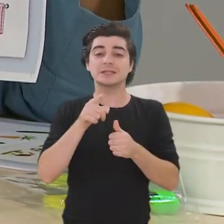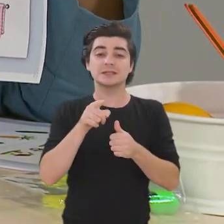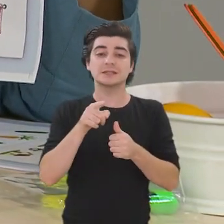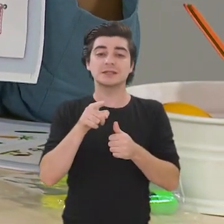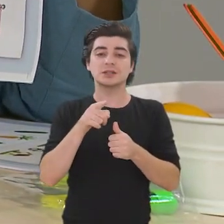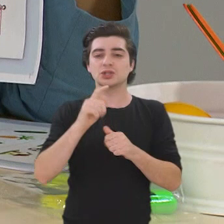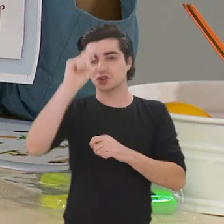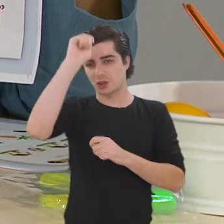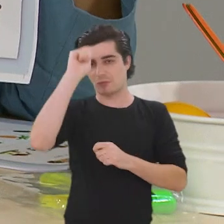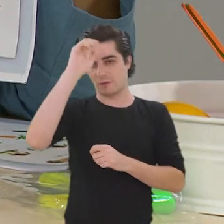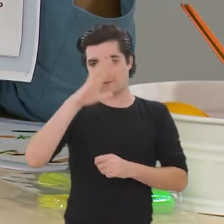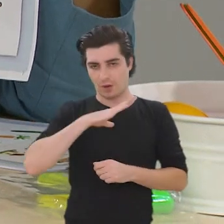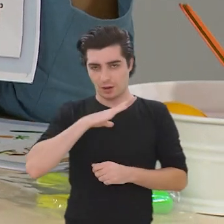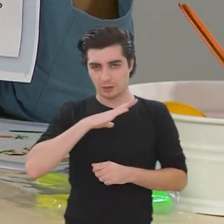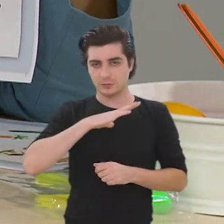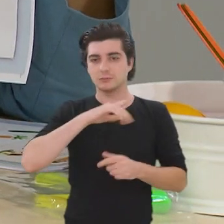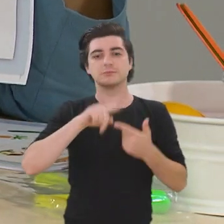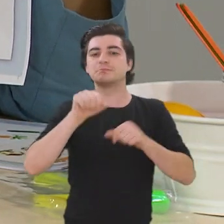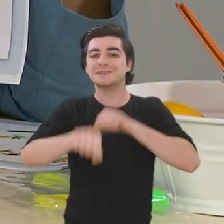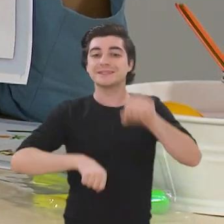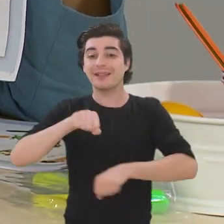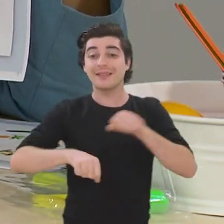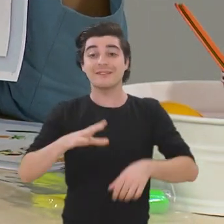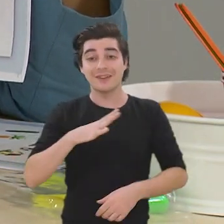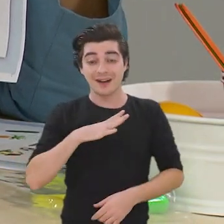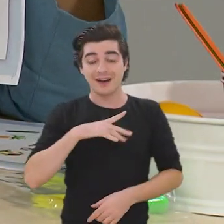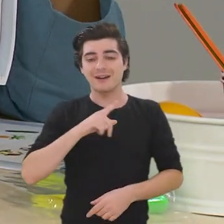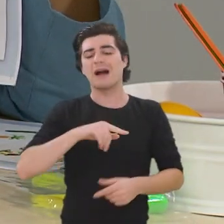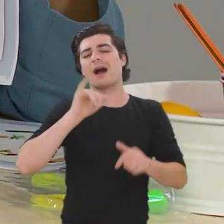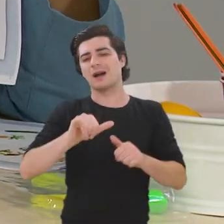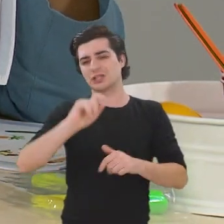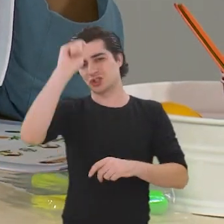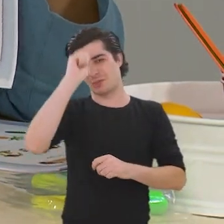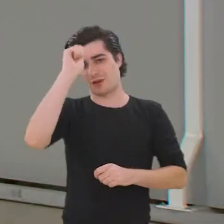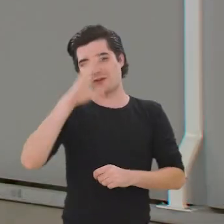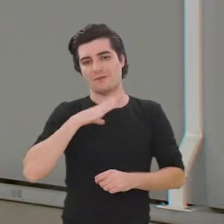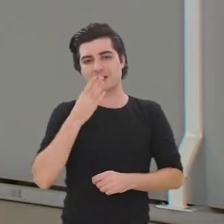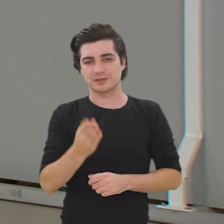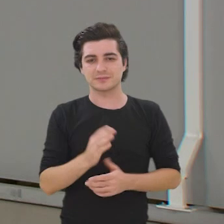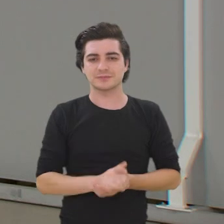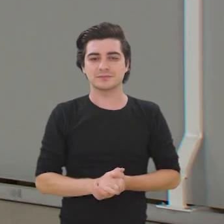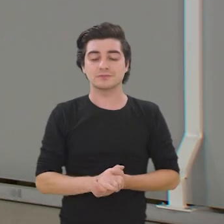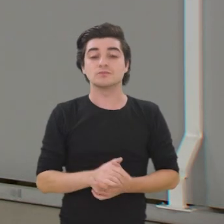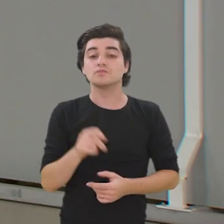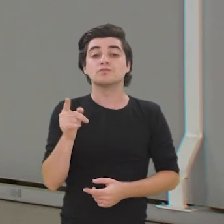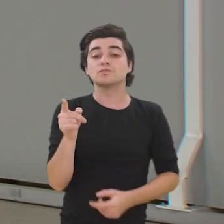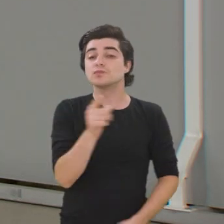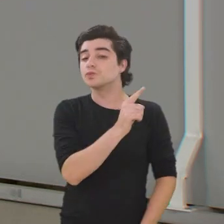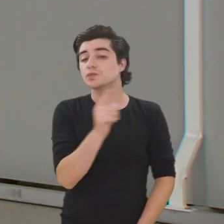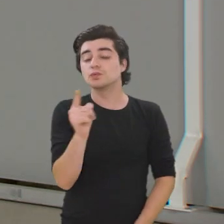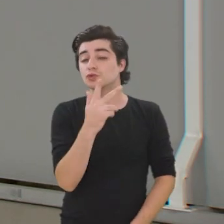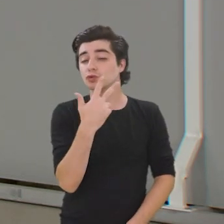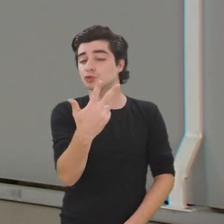bir şapka var, bir bisiklet var ve yine bir şapka var.